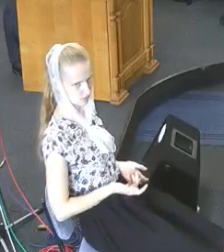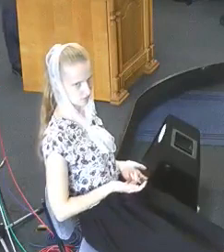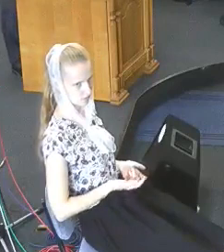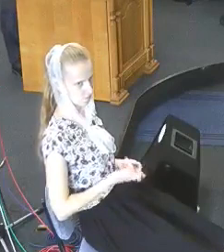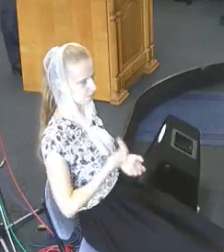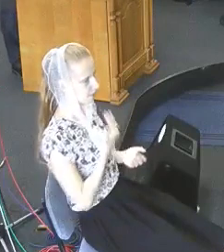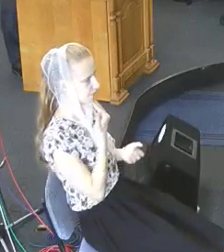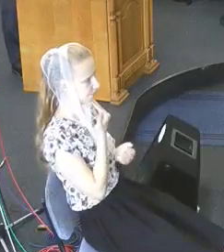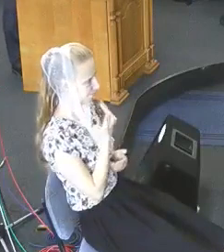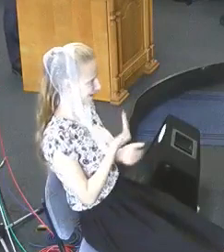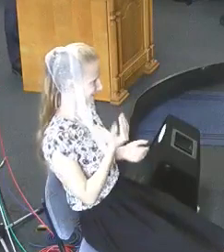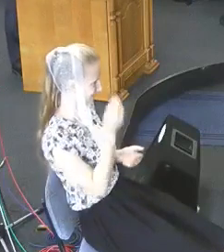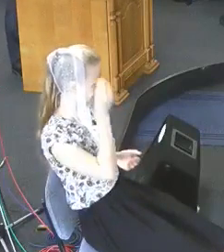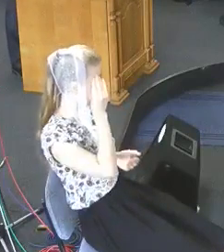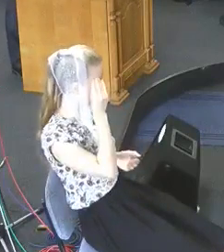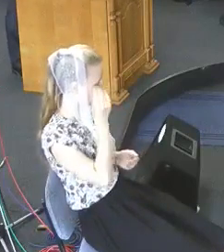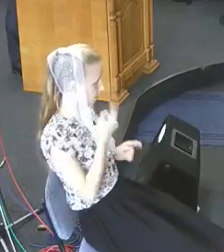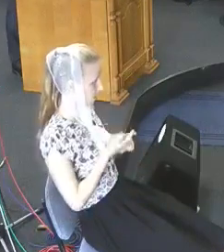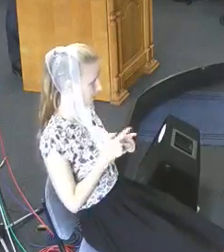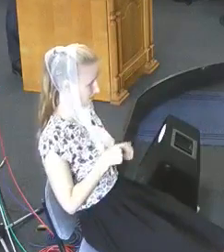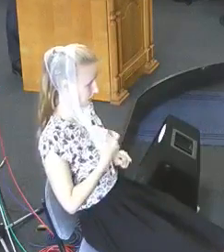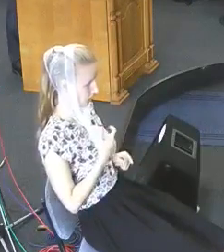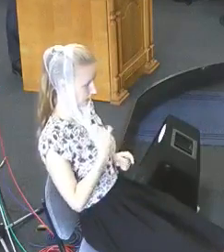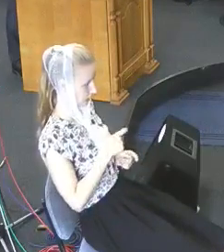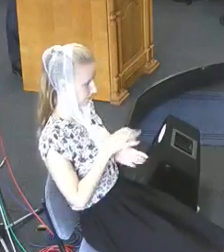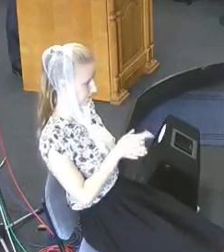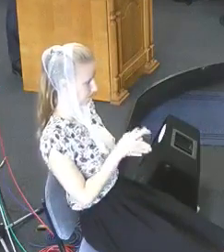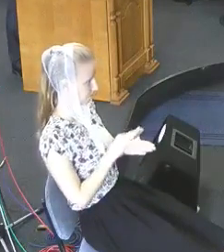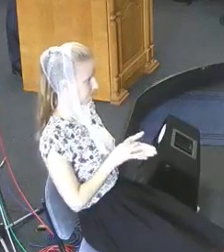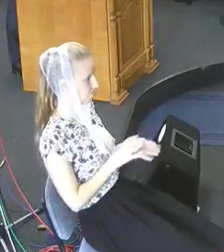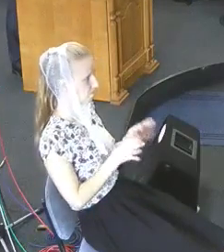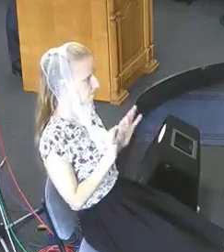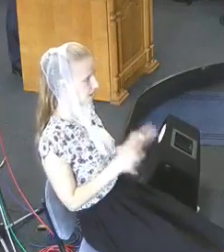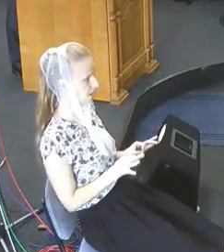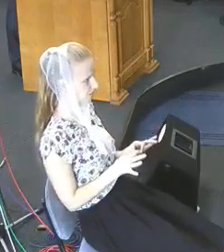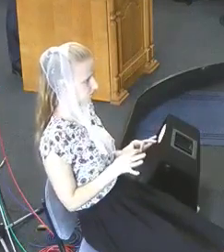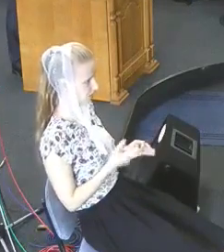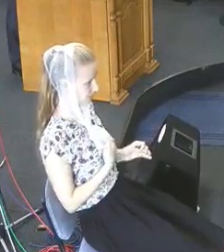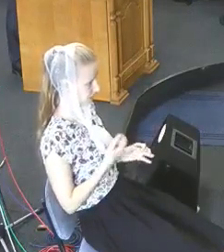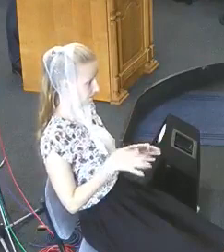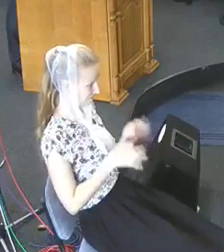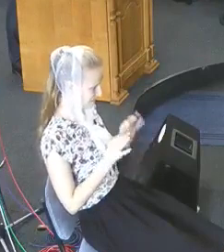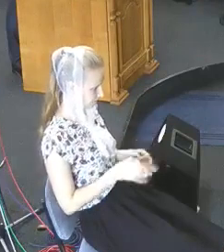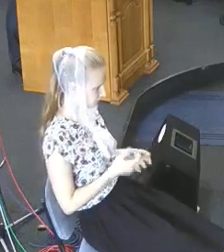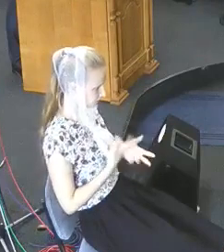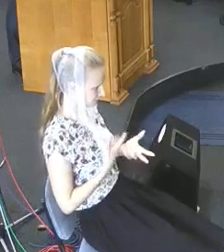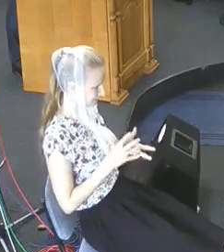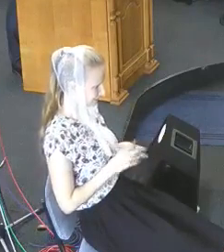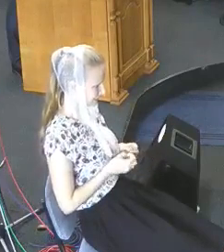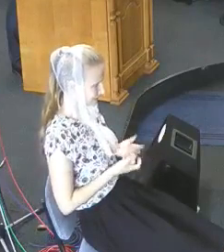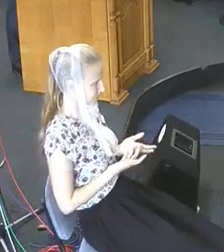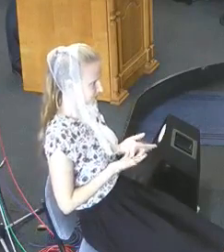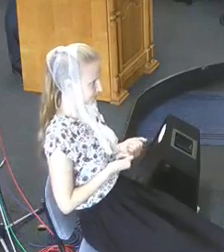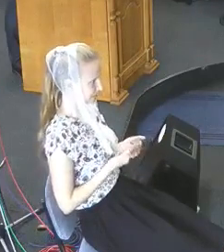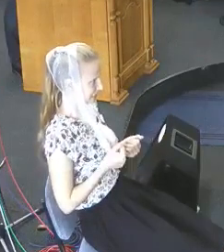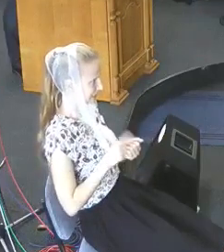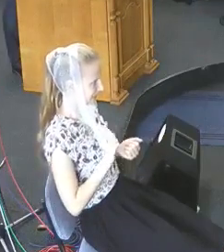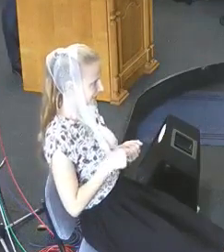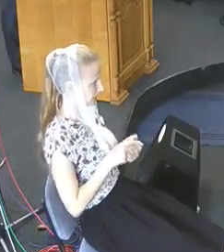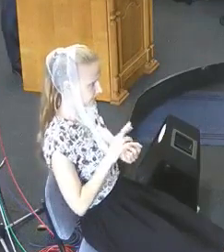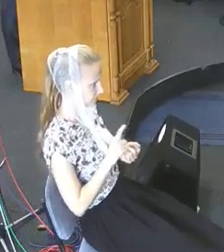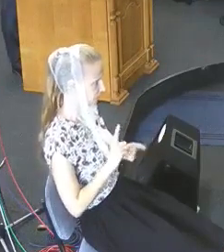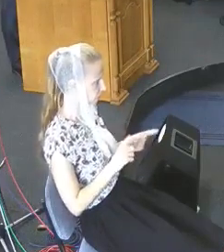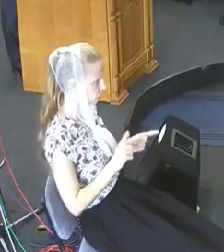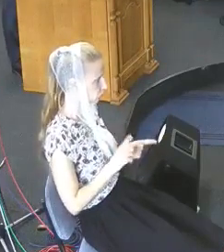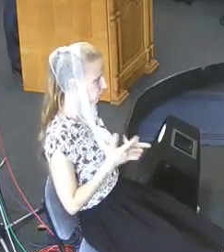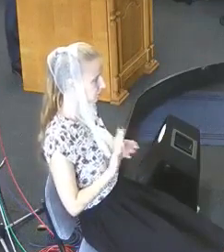думка. Правильна оцінка нашого стану перед Богом задає наступний напрямок. Ви знаєте, дитина, яка